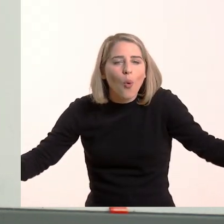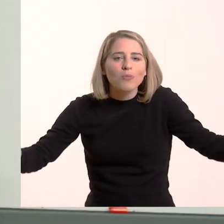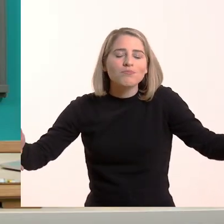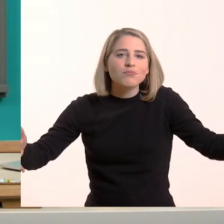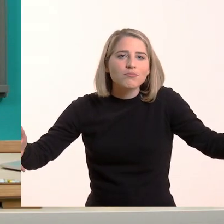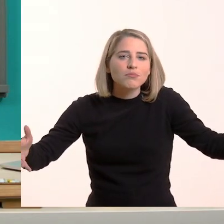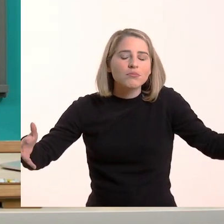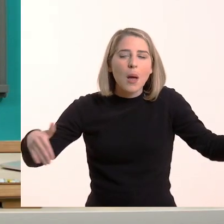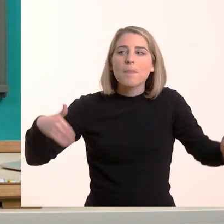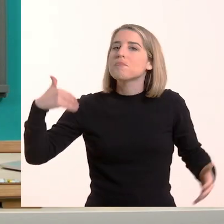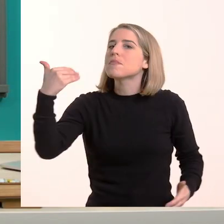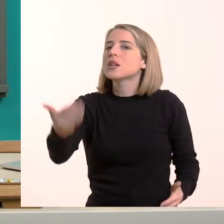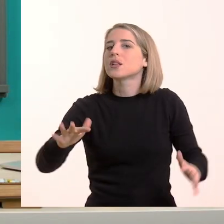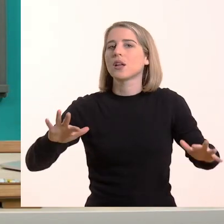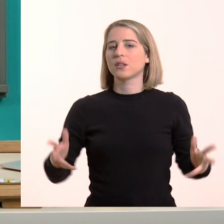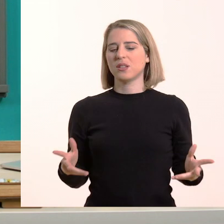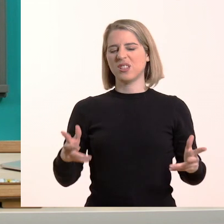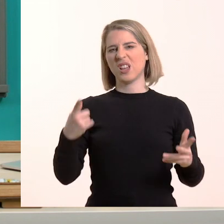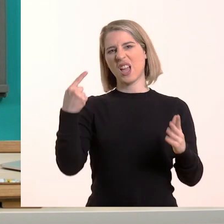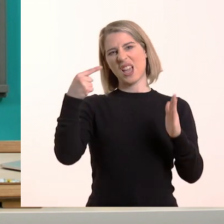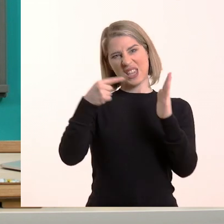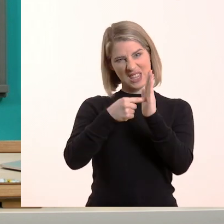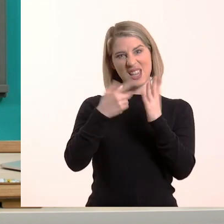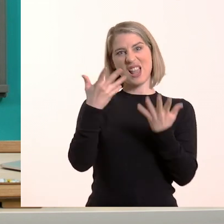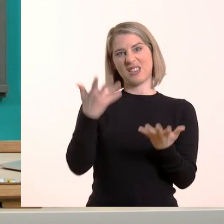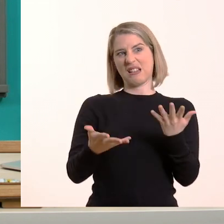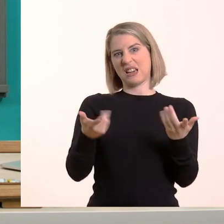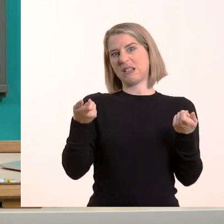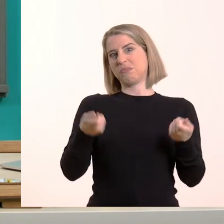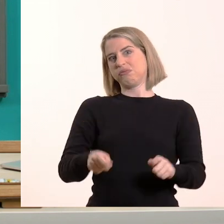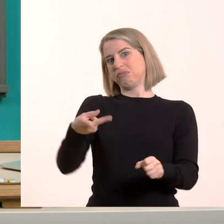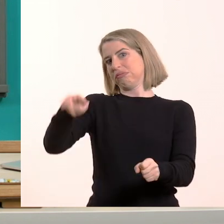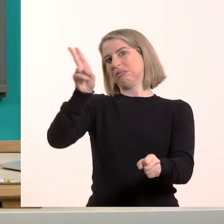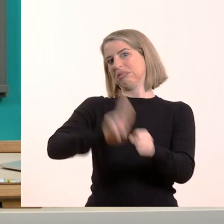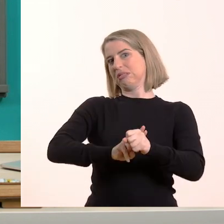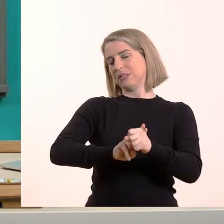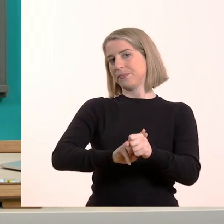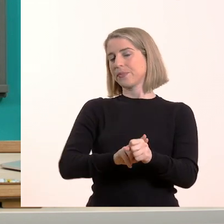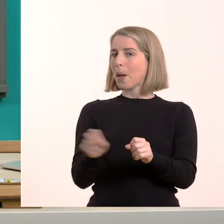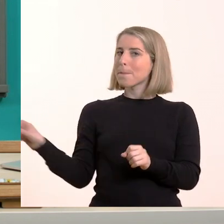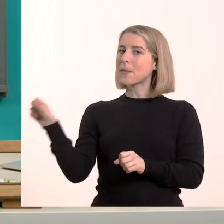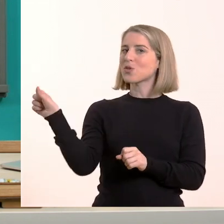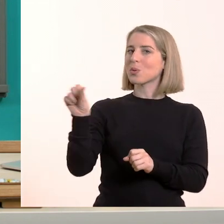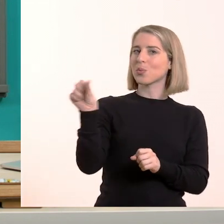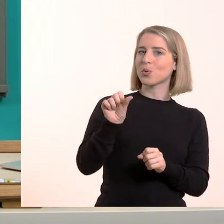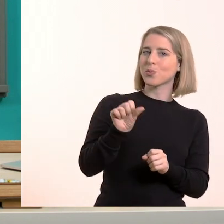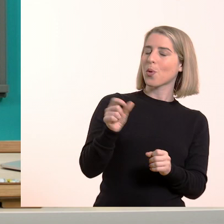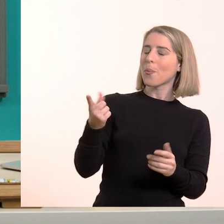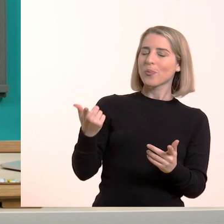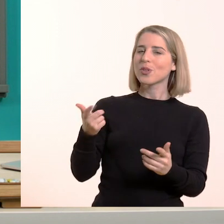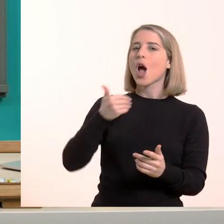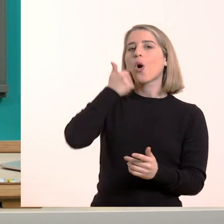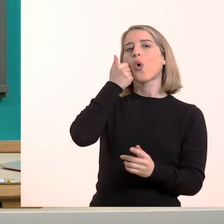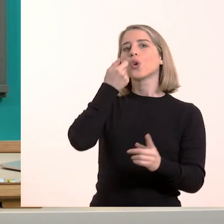Μετά τι του κάνει. Σου λέει, δεν γίνεται να αφήσω 1000 κιλά. Θα σκάσει. Τον ξανά χτυπάει με το